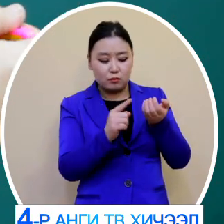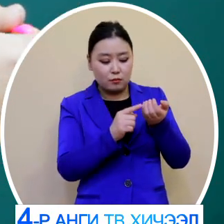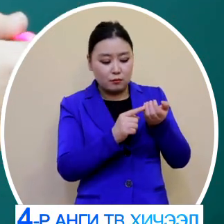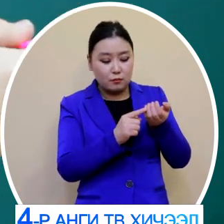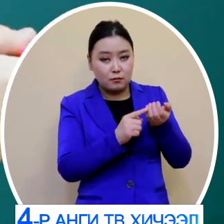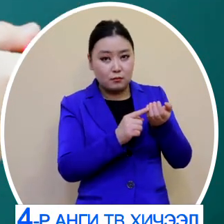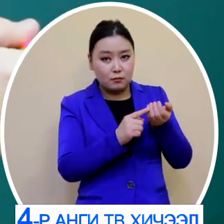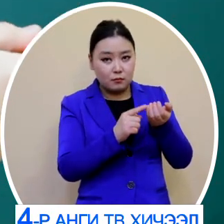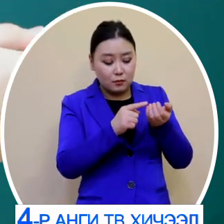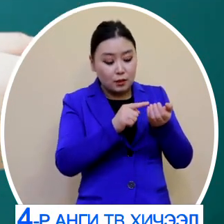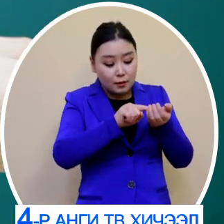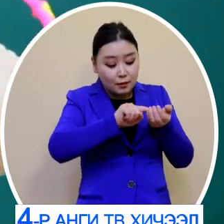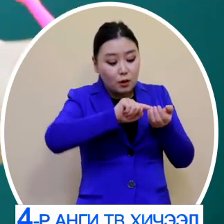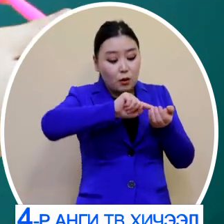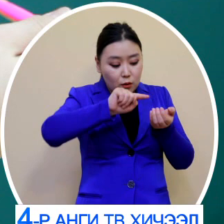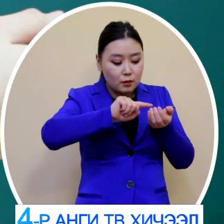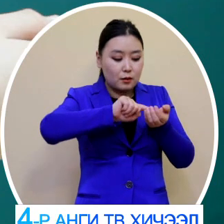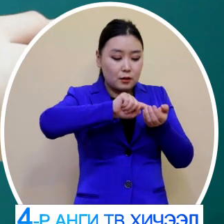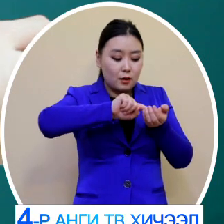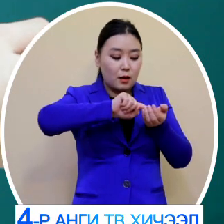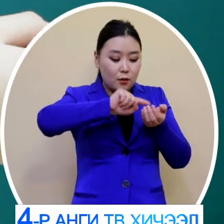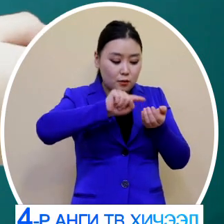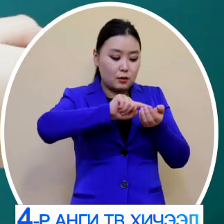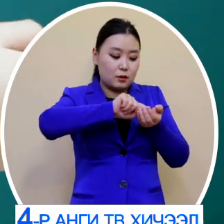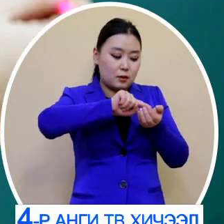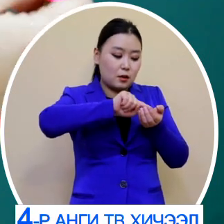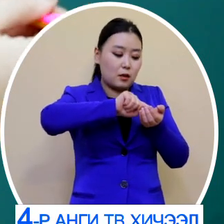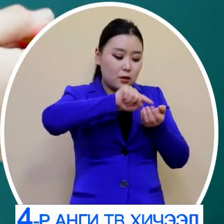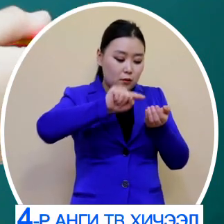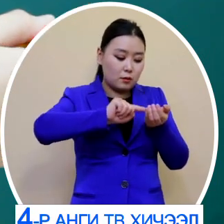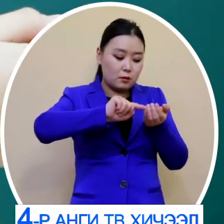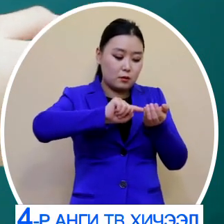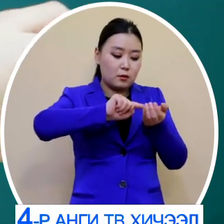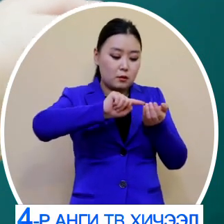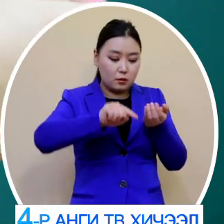ээ. За, ингэж чичирхийлээд шүрдэх дээрээс доороос дээш нь энэ